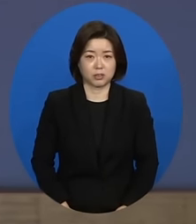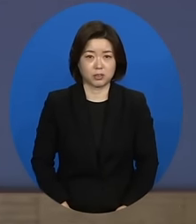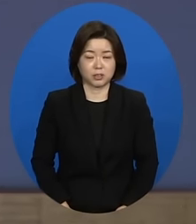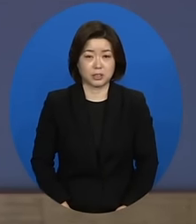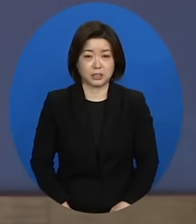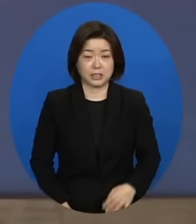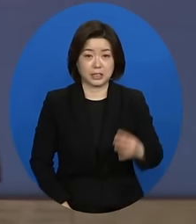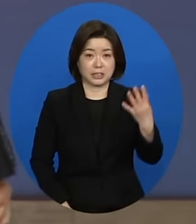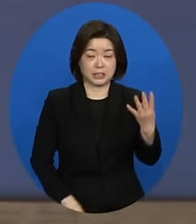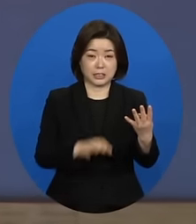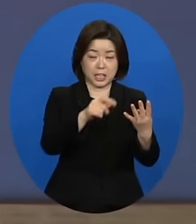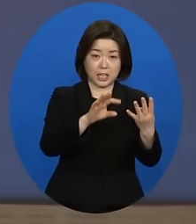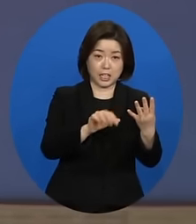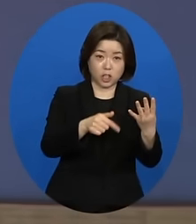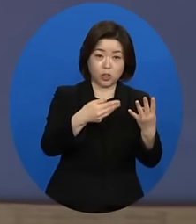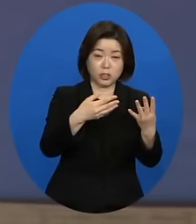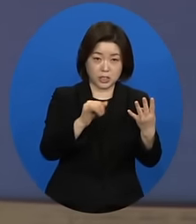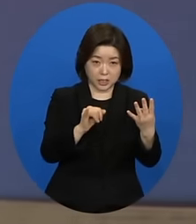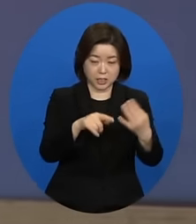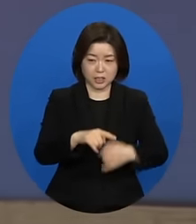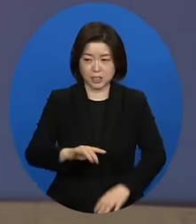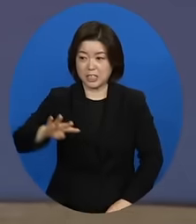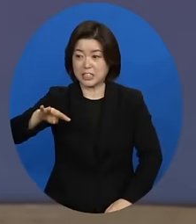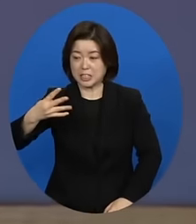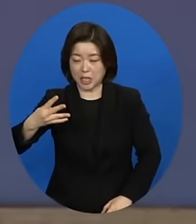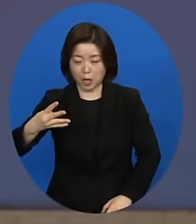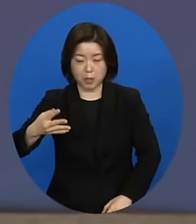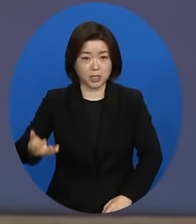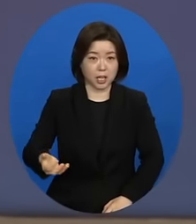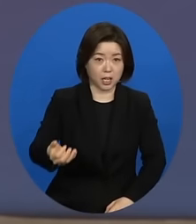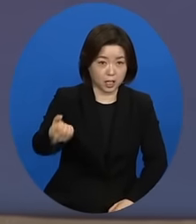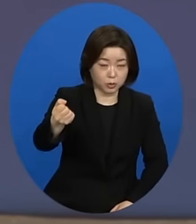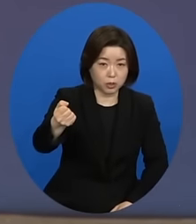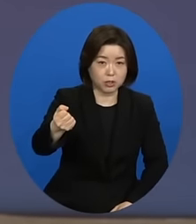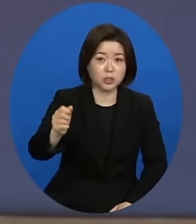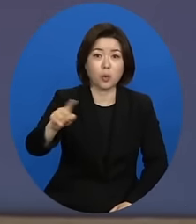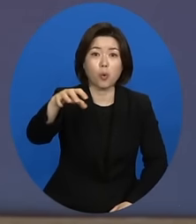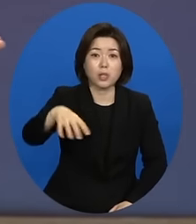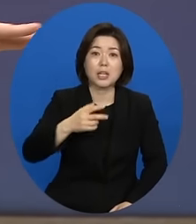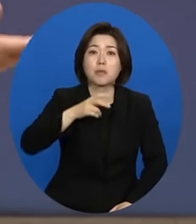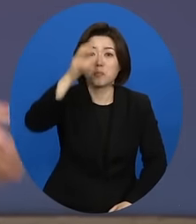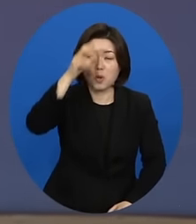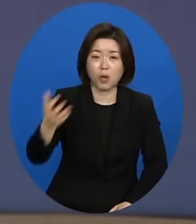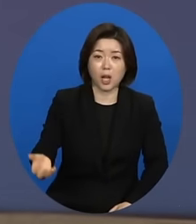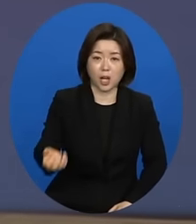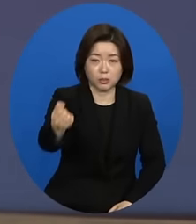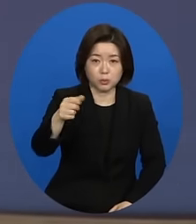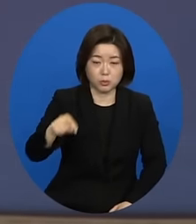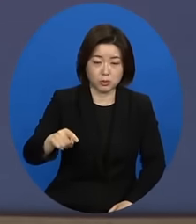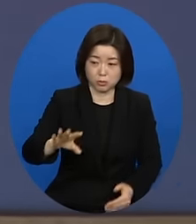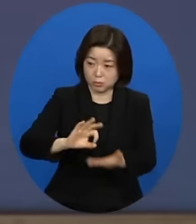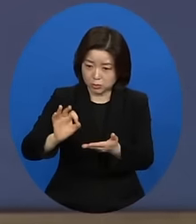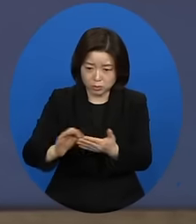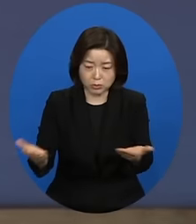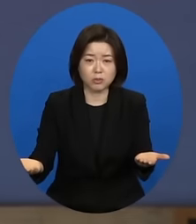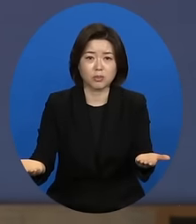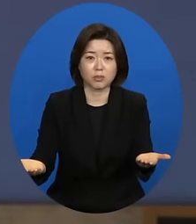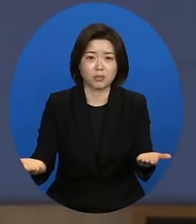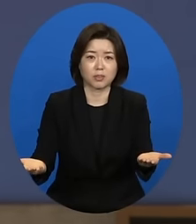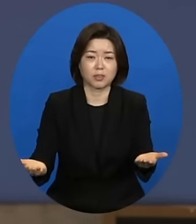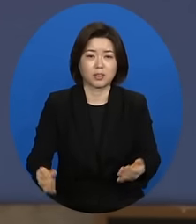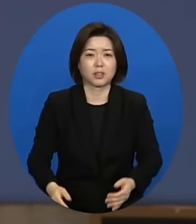사형리를 400장을 가지고 들어갔어요. 어디로? 평양으로. 그런데 이걸 봤을 방법이 없는 거예요. 그거 어떻게